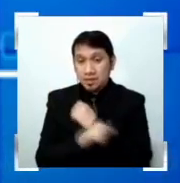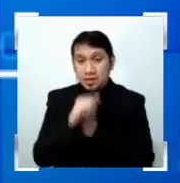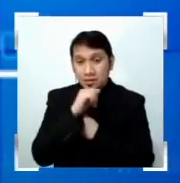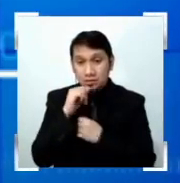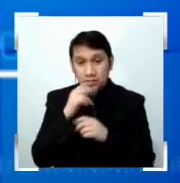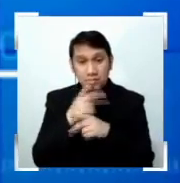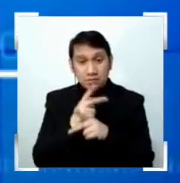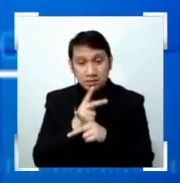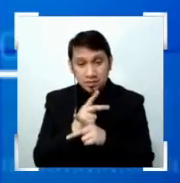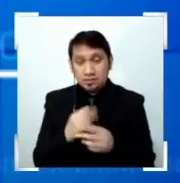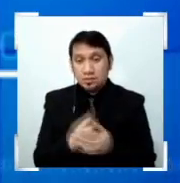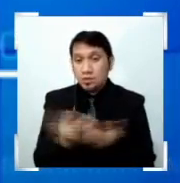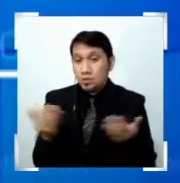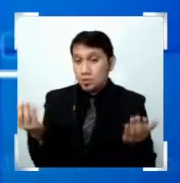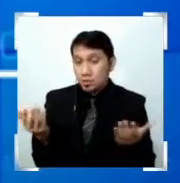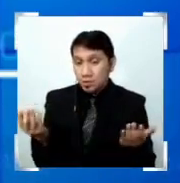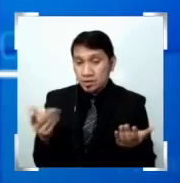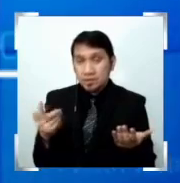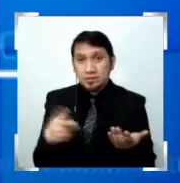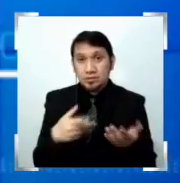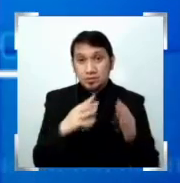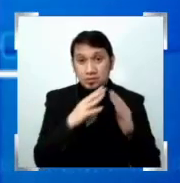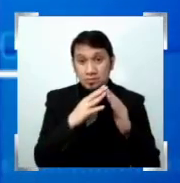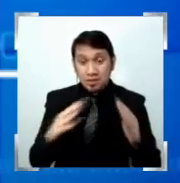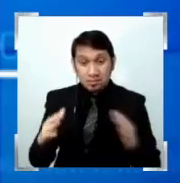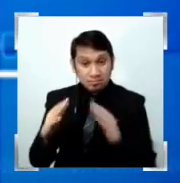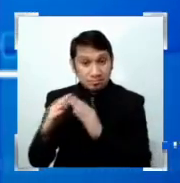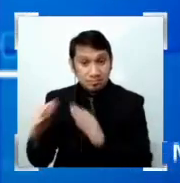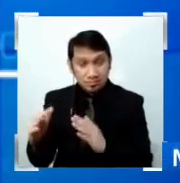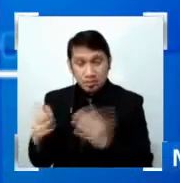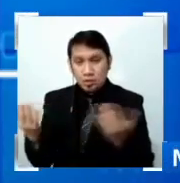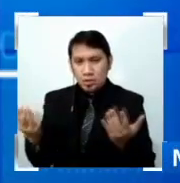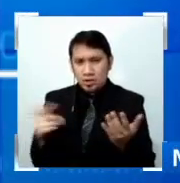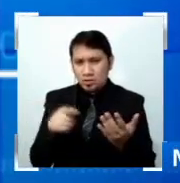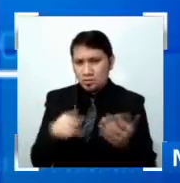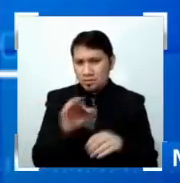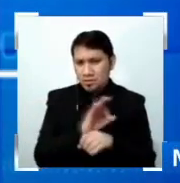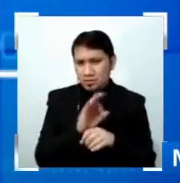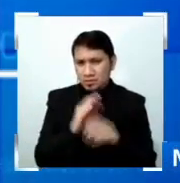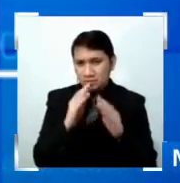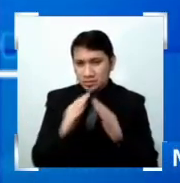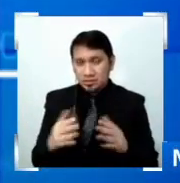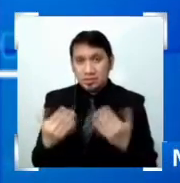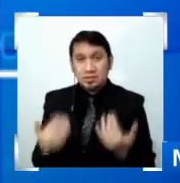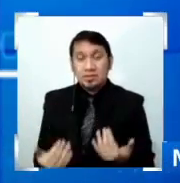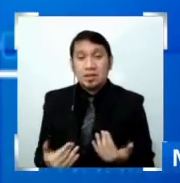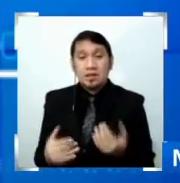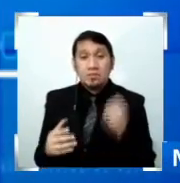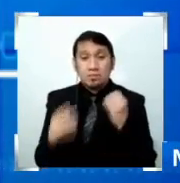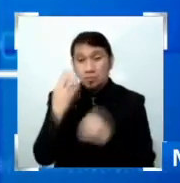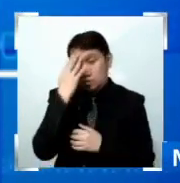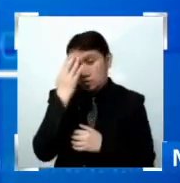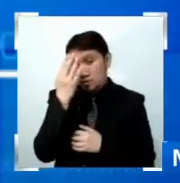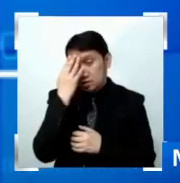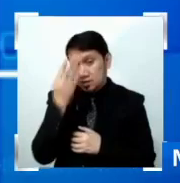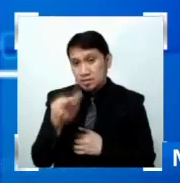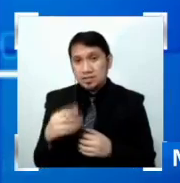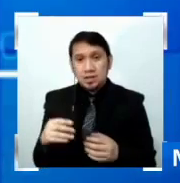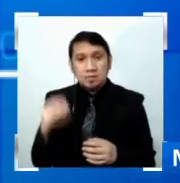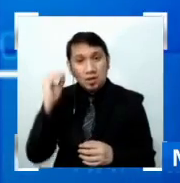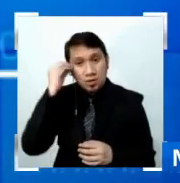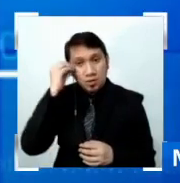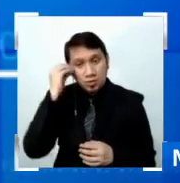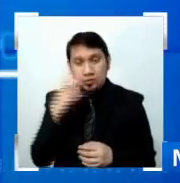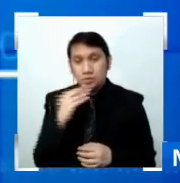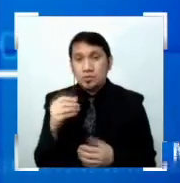nasabat sa magkahiwalay na warehouse. Sa Maykawayan, Bulacan, 50 milyong pisong halaga ng mga puslit na sibuyas, bawang at